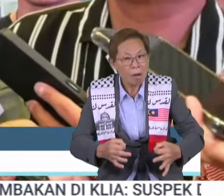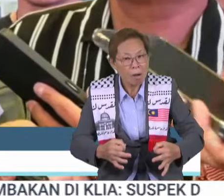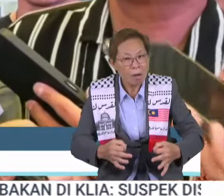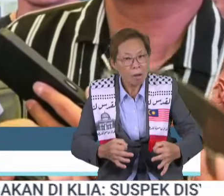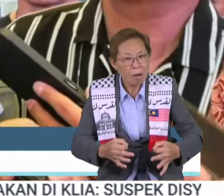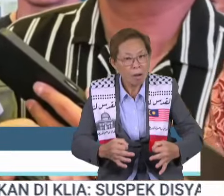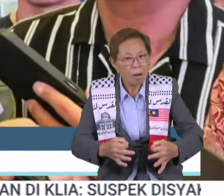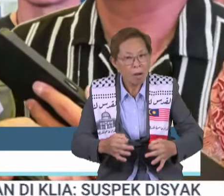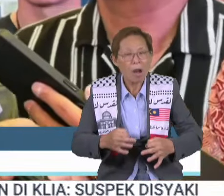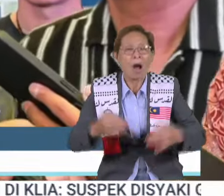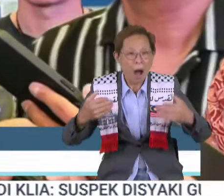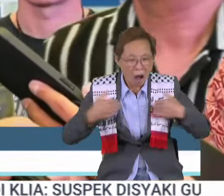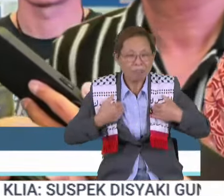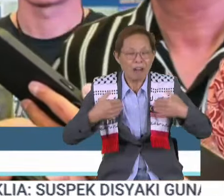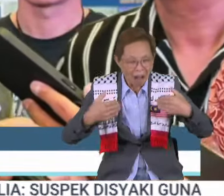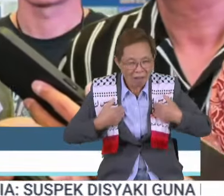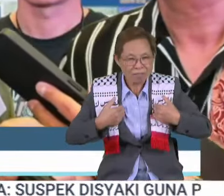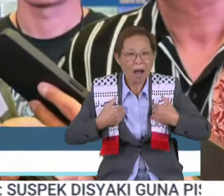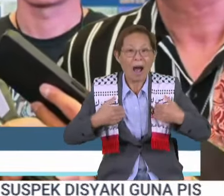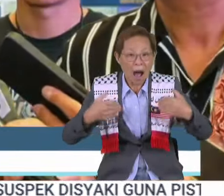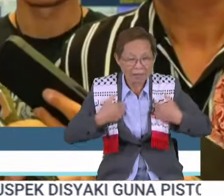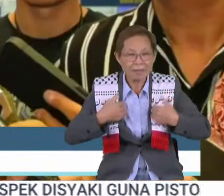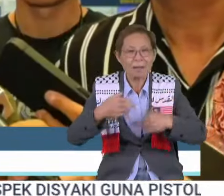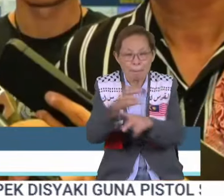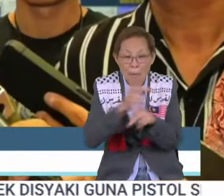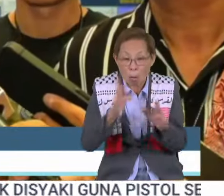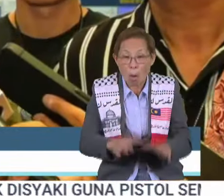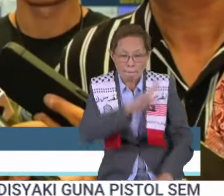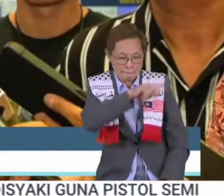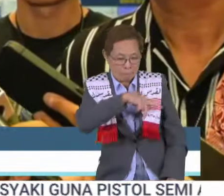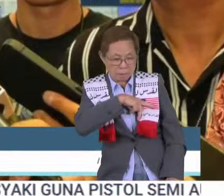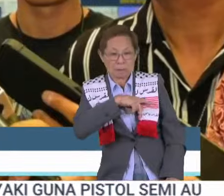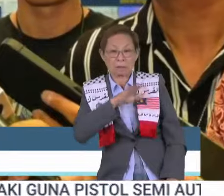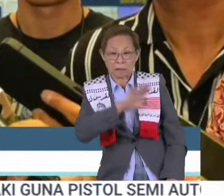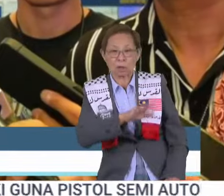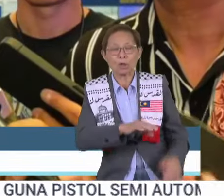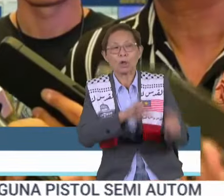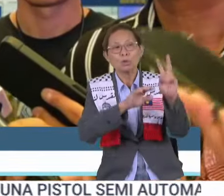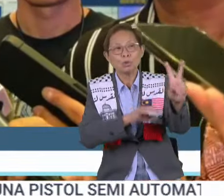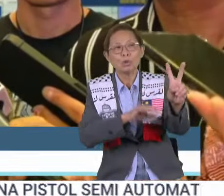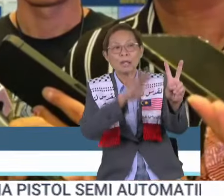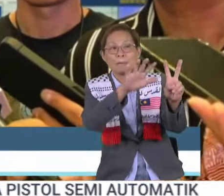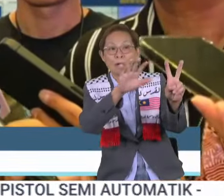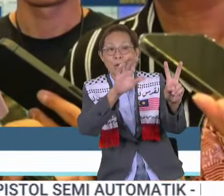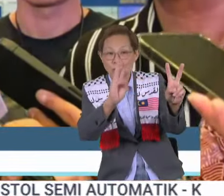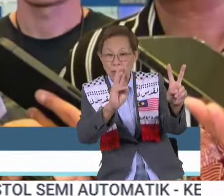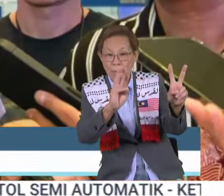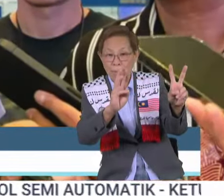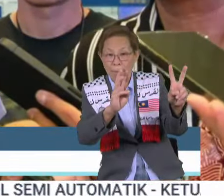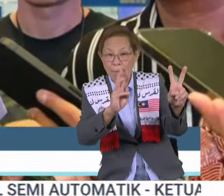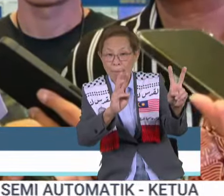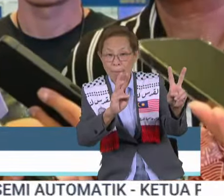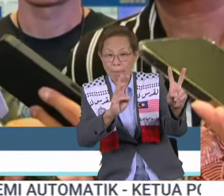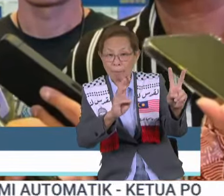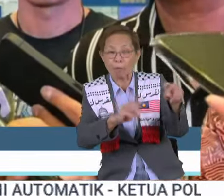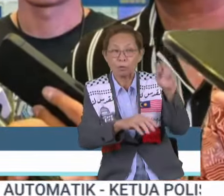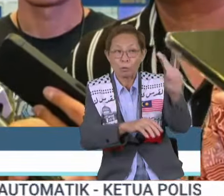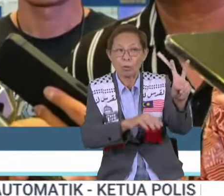mengajikan pengawal peribadi dia. Yeah. So suspek mempunyai 2506.